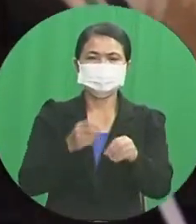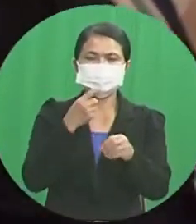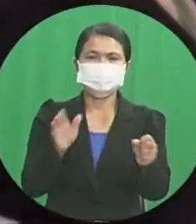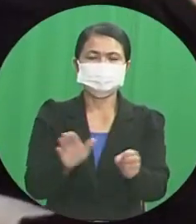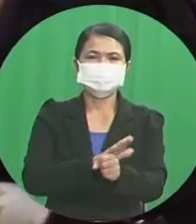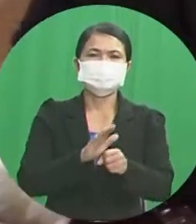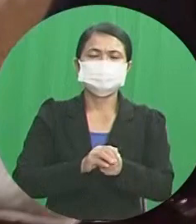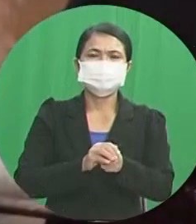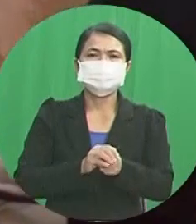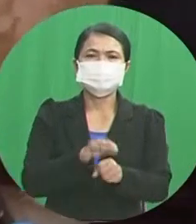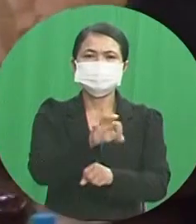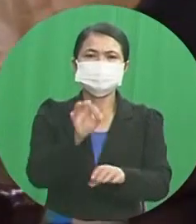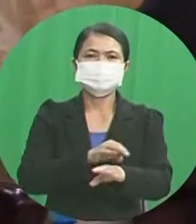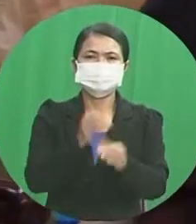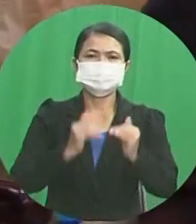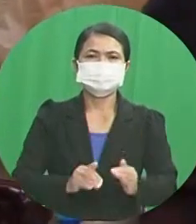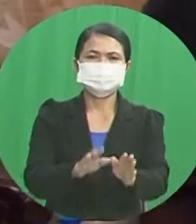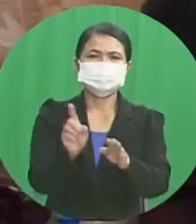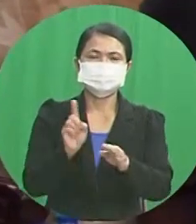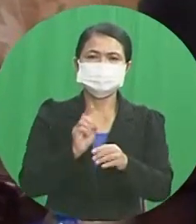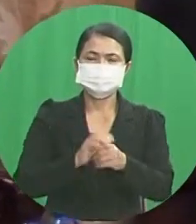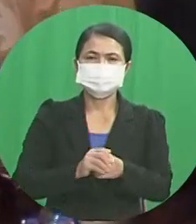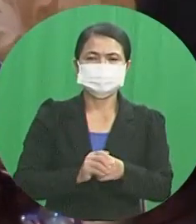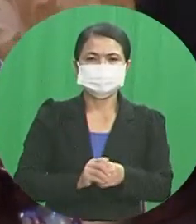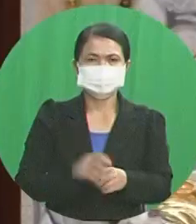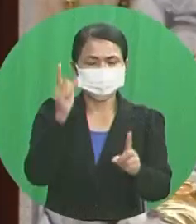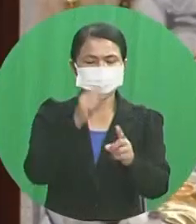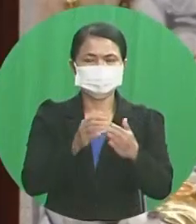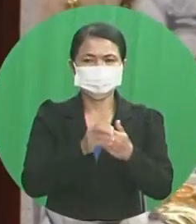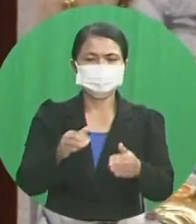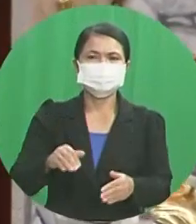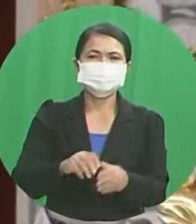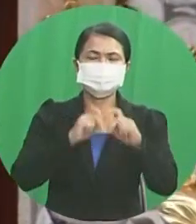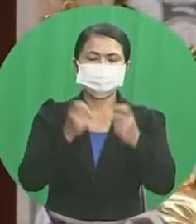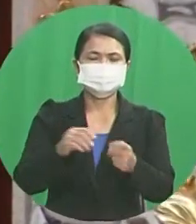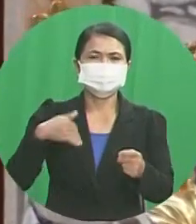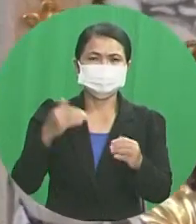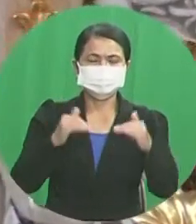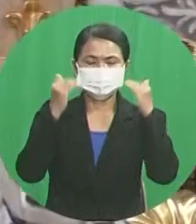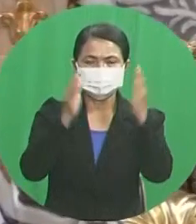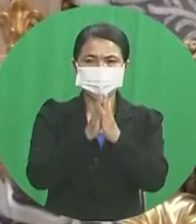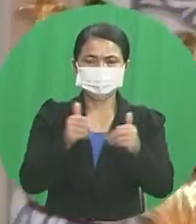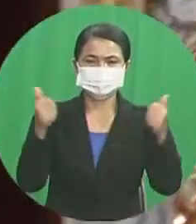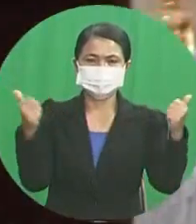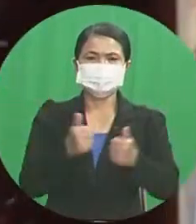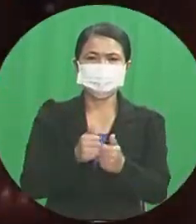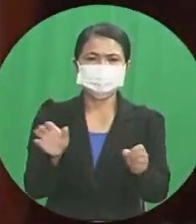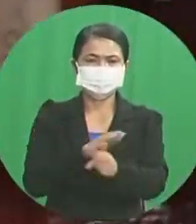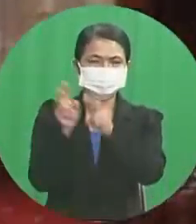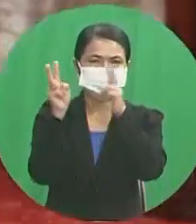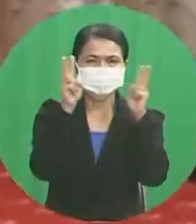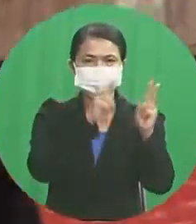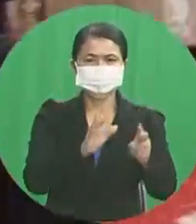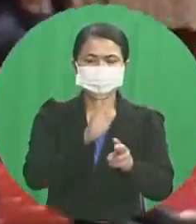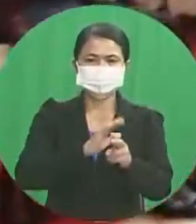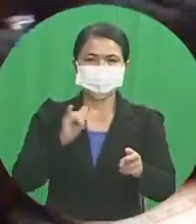ថានឹងរកពេលវេលាសមស្របណាមួយដើម្បីដឹកនាំគណៈប្រតិភូជាន់ខ្ពស់រដ្ឋសភាទៅបំពេញទស្សនកិច្ច